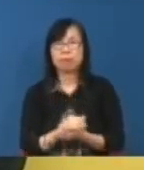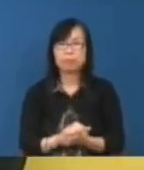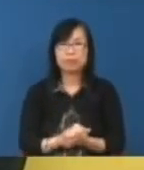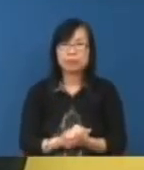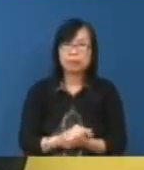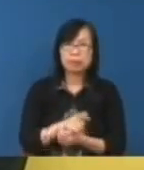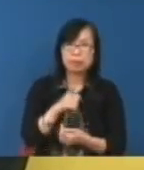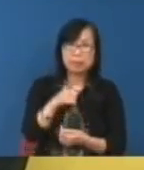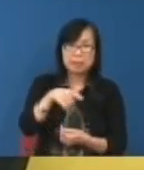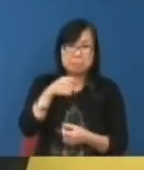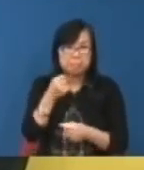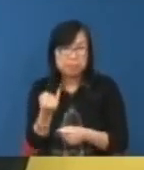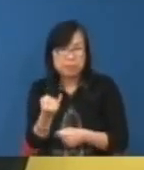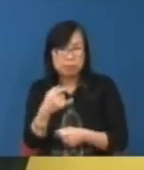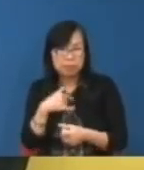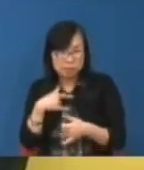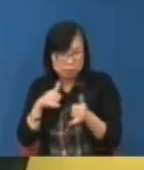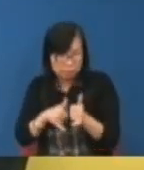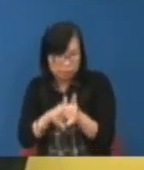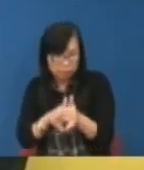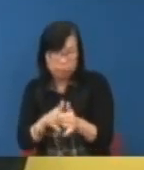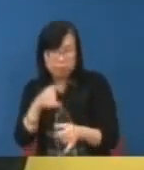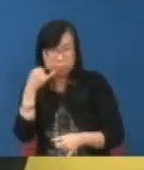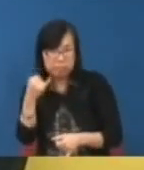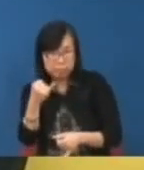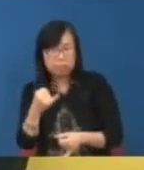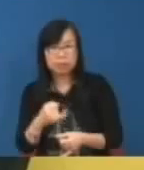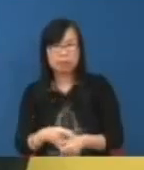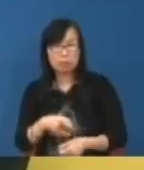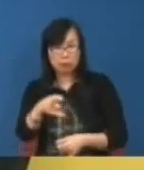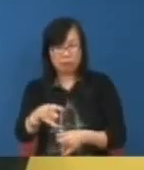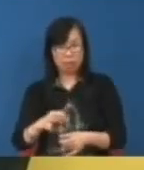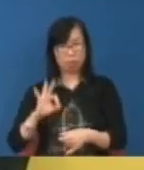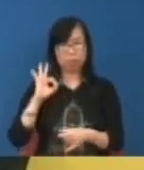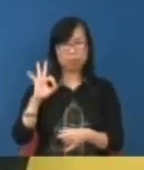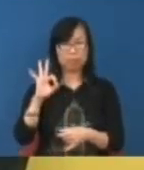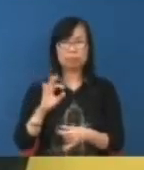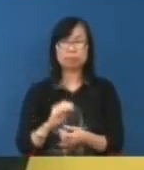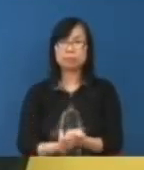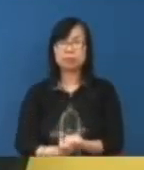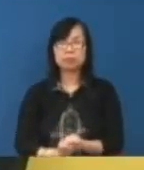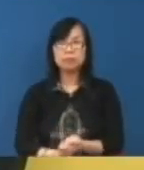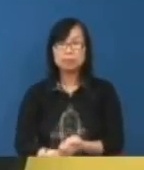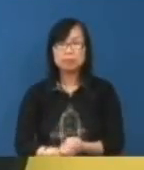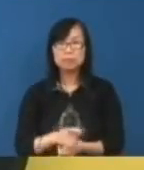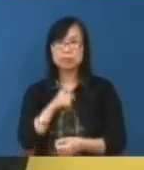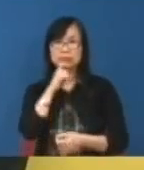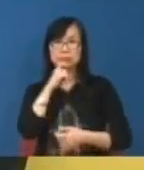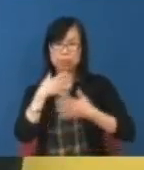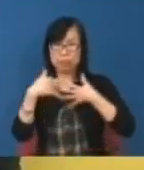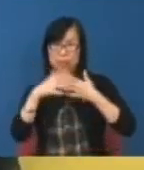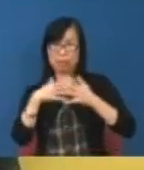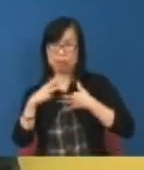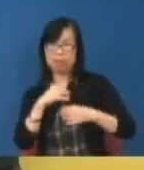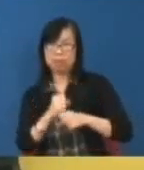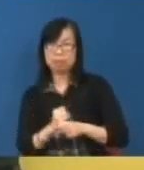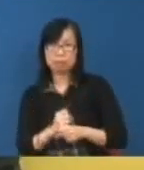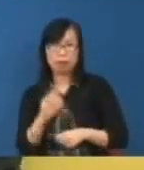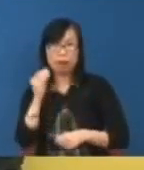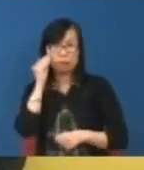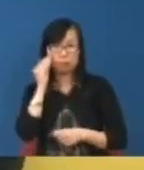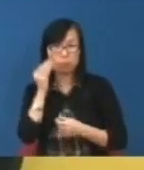你不行我就跟著你不行，你掂嗰陣時候就有事鍾無艷，無事夏迎春，我